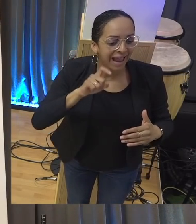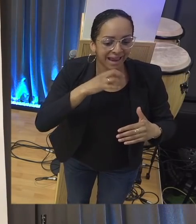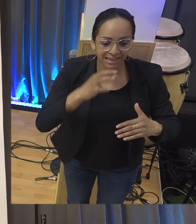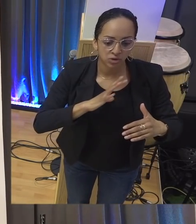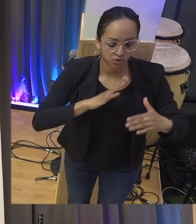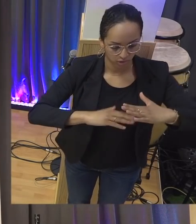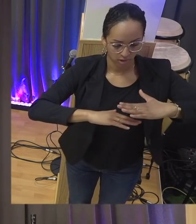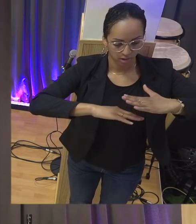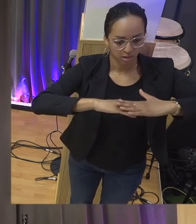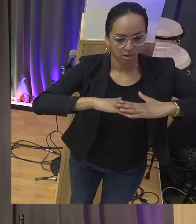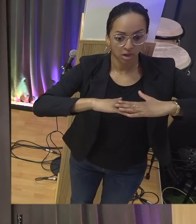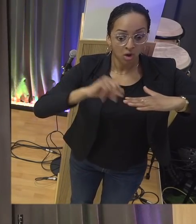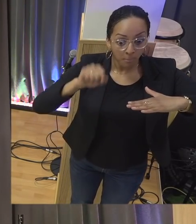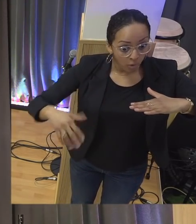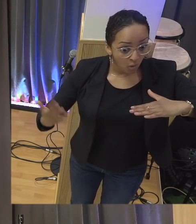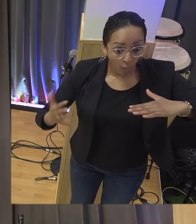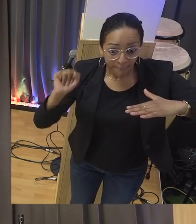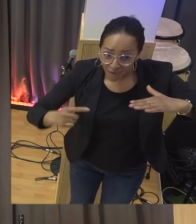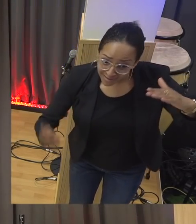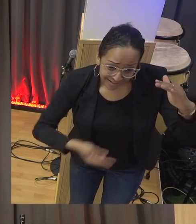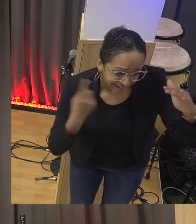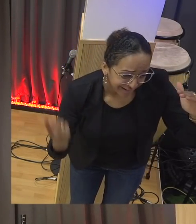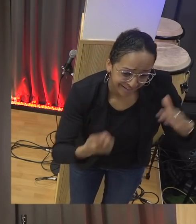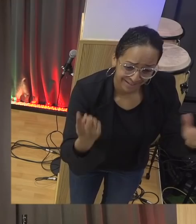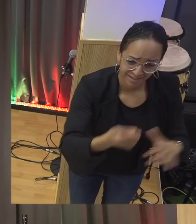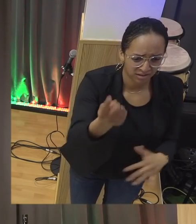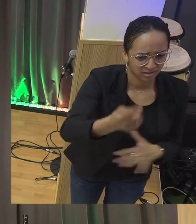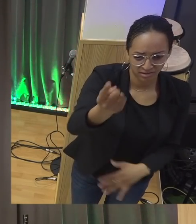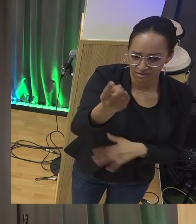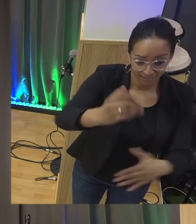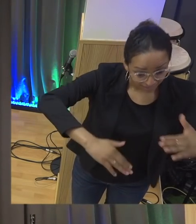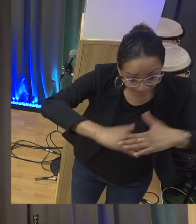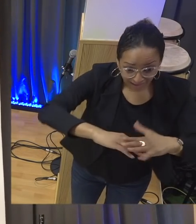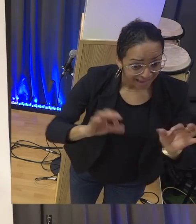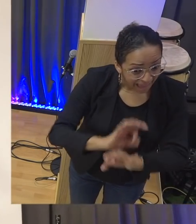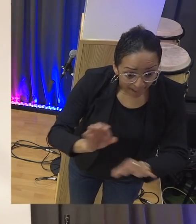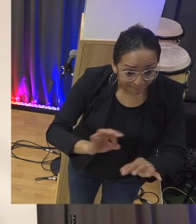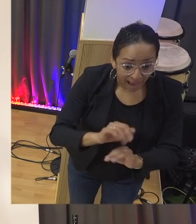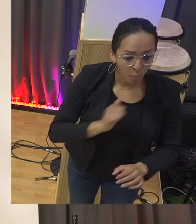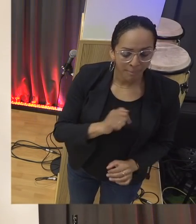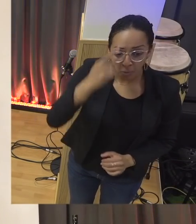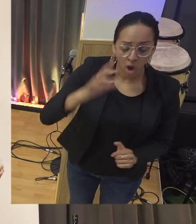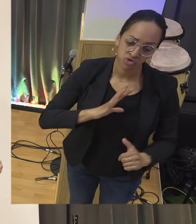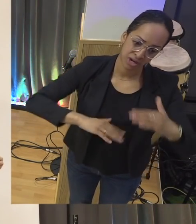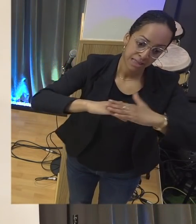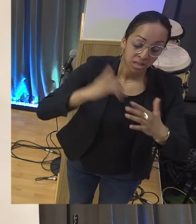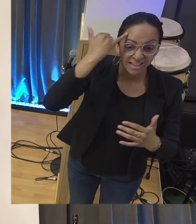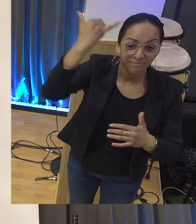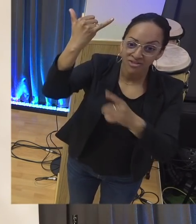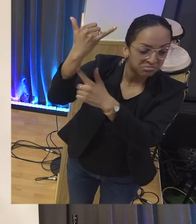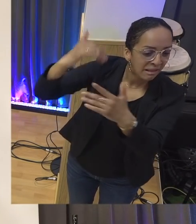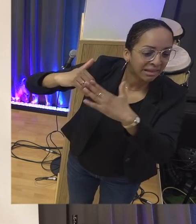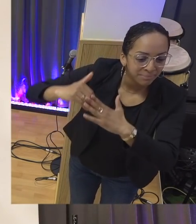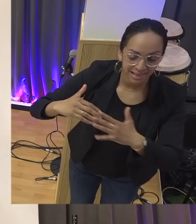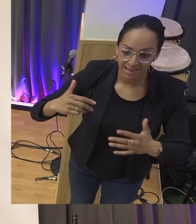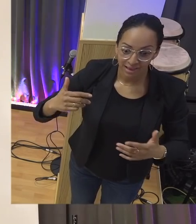dit dans la traduction française, il peut faire infiniment plus. Seigneur, infiniment au-delà de ce que je peux penser, demander, imaginer. Seigneur, je